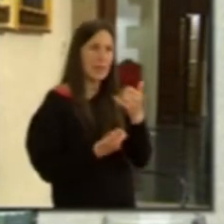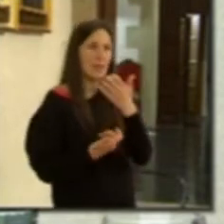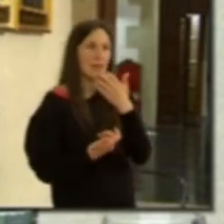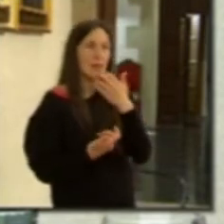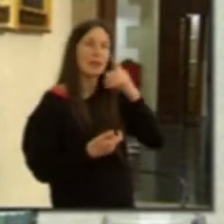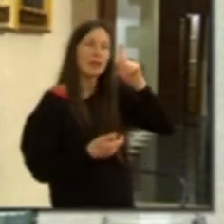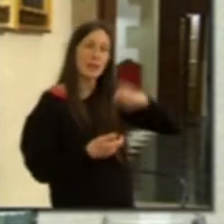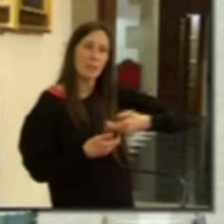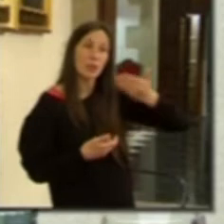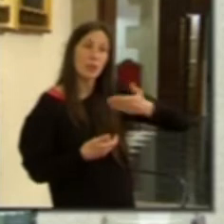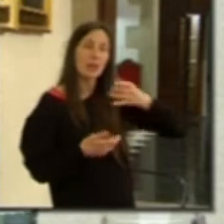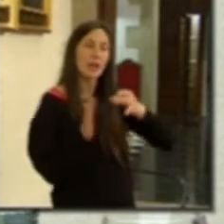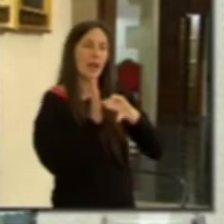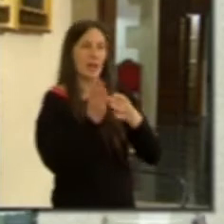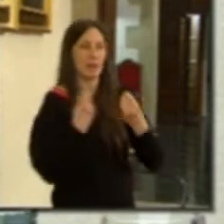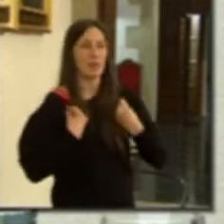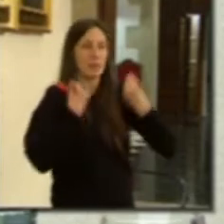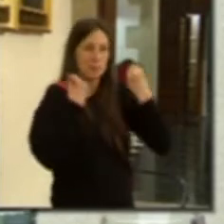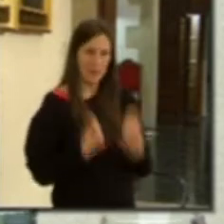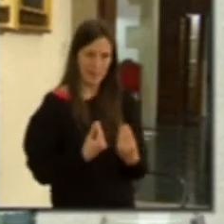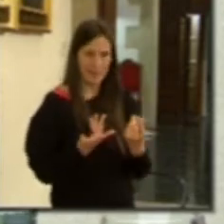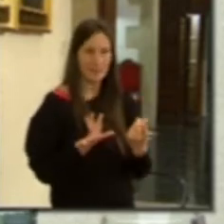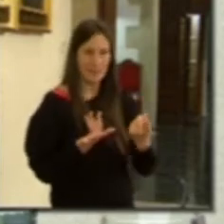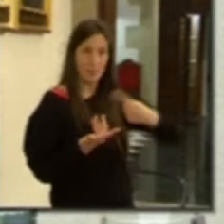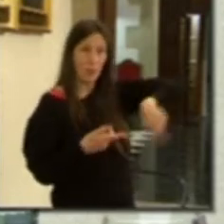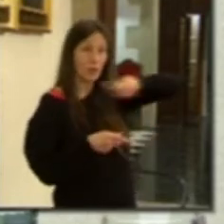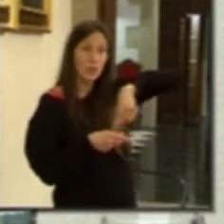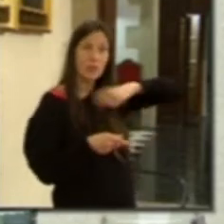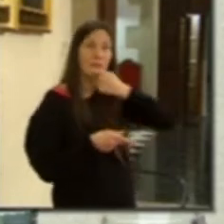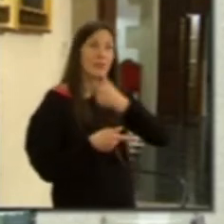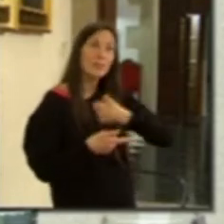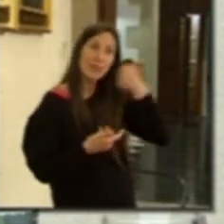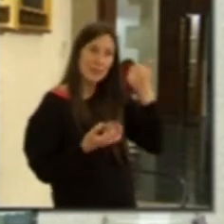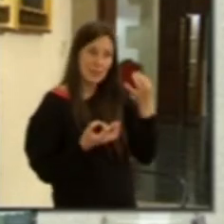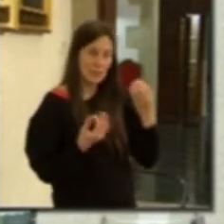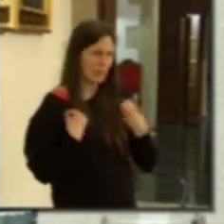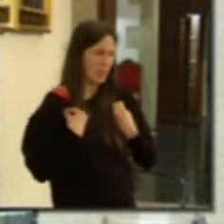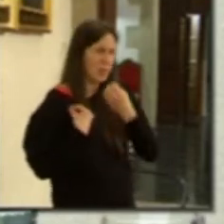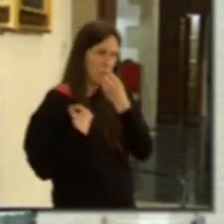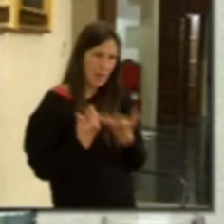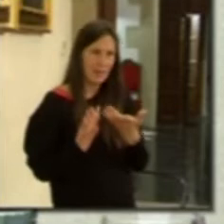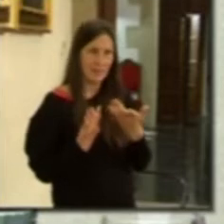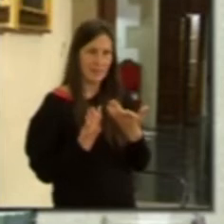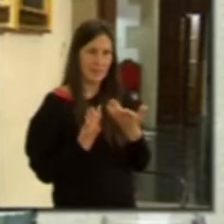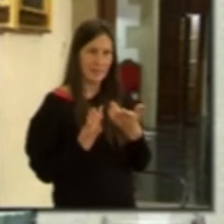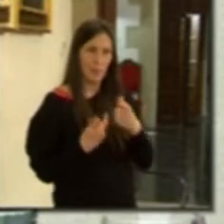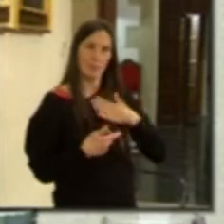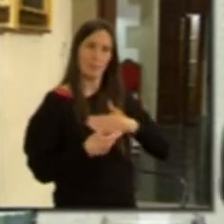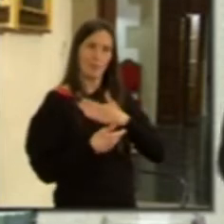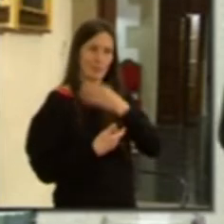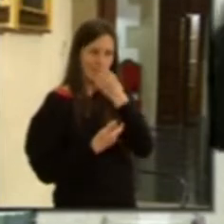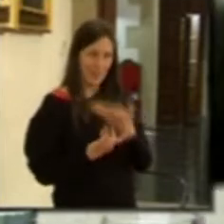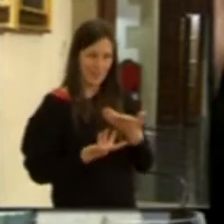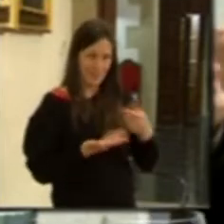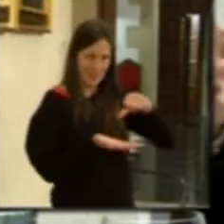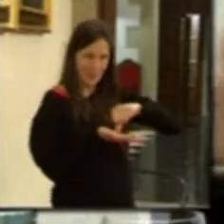oblidem, amb més qualitat de vida. Al final, el que volem és que la gent visqui millor en aquella ciutat i hem de fer tot el possible perquè